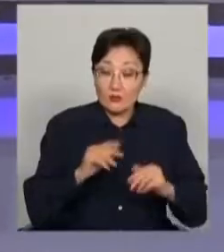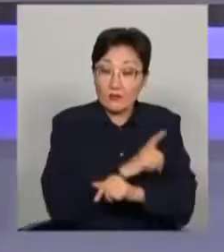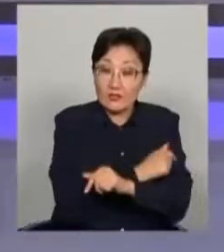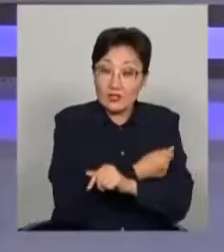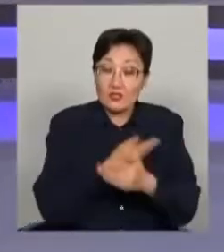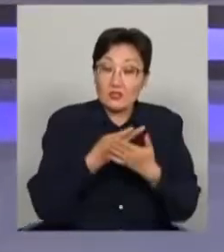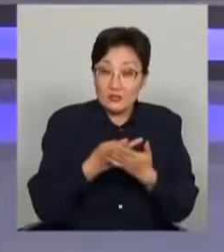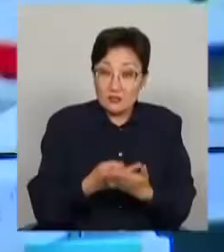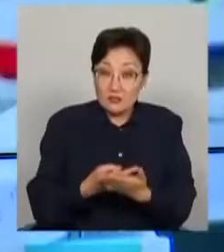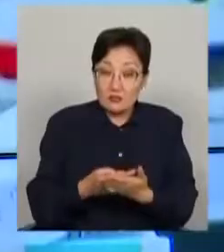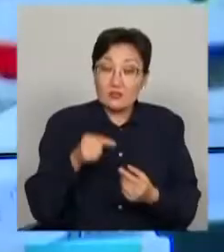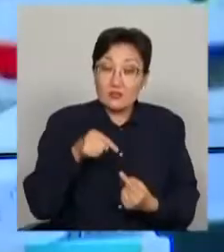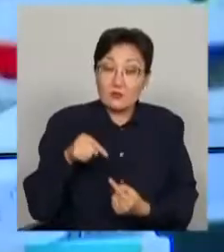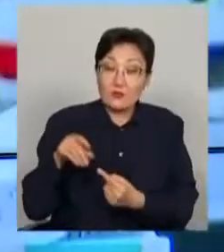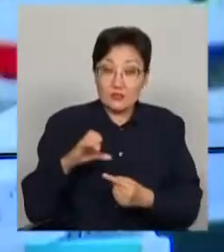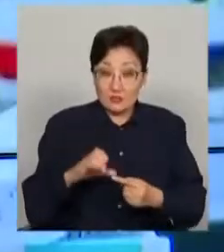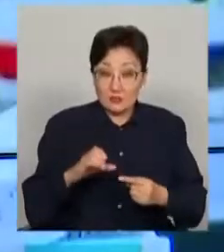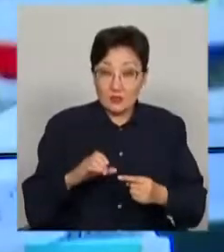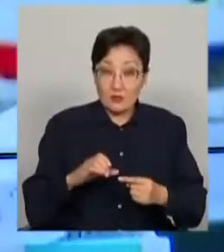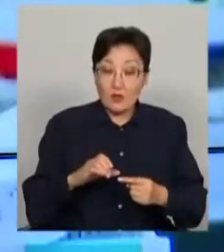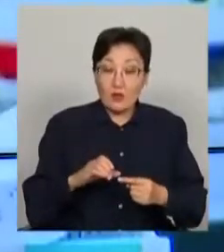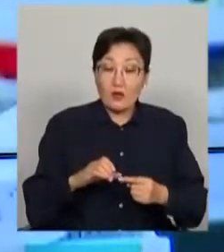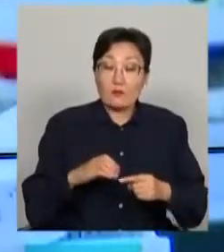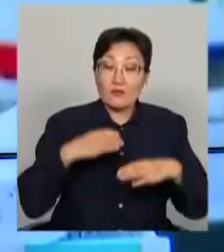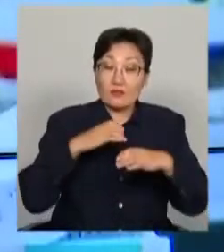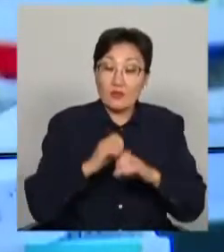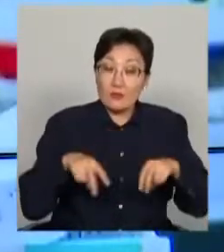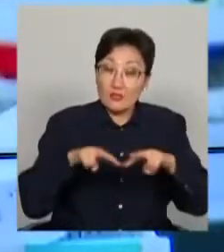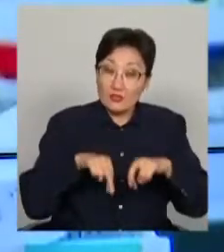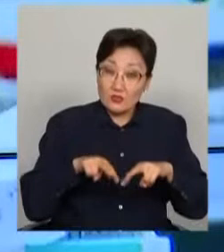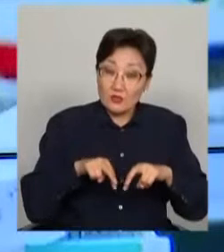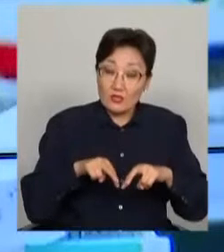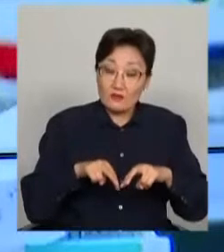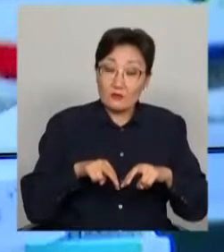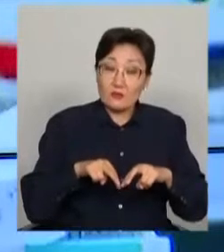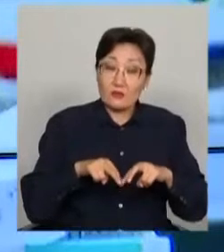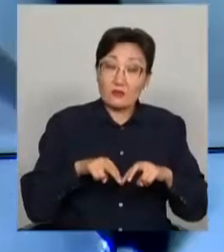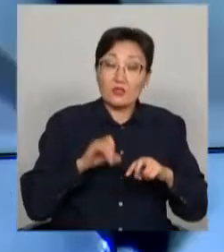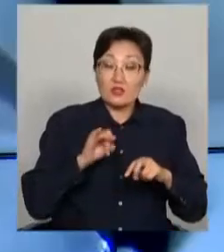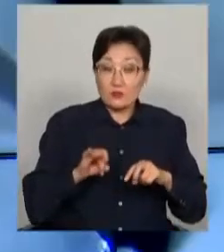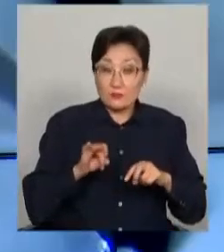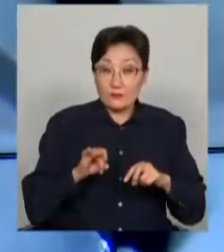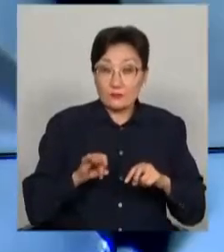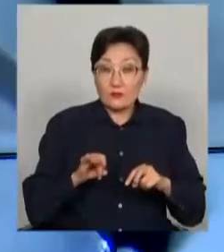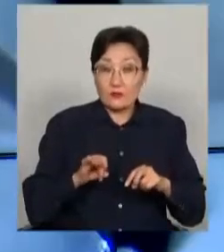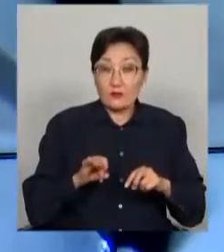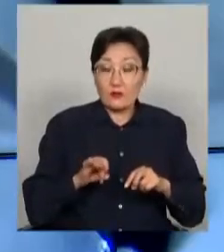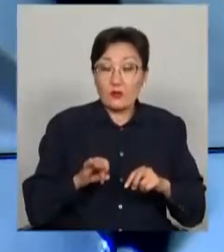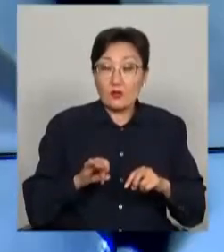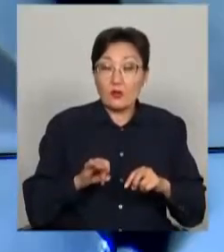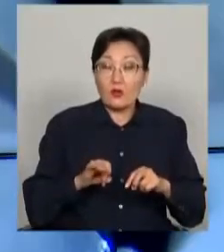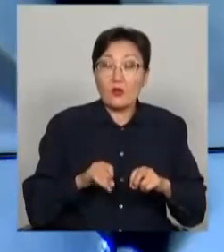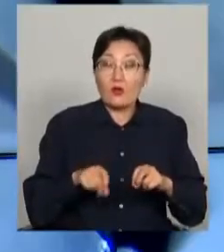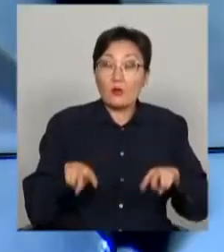стационара. Соответственно, с клинико-лабораторными исследованиями, и мультидисциплинарными